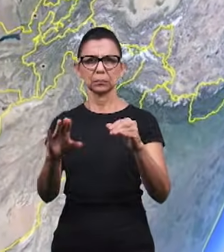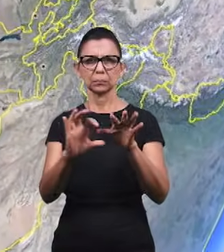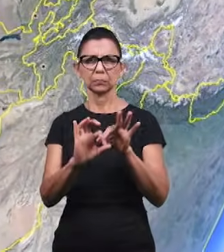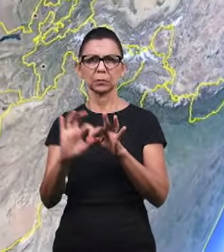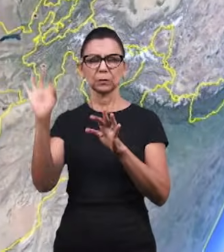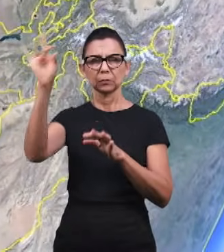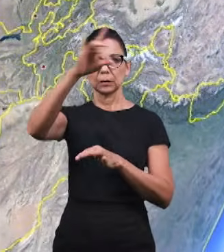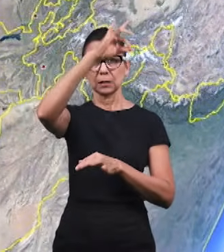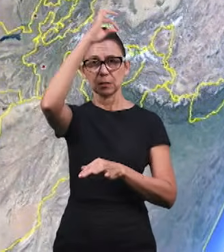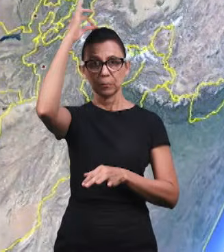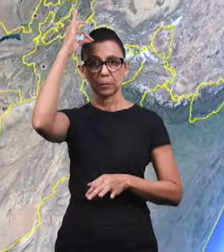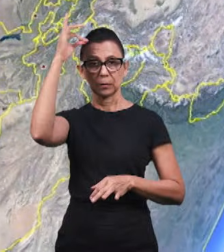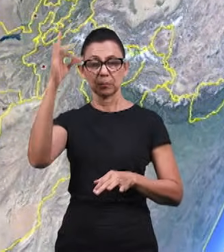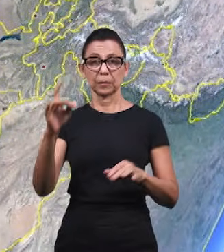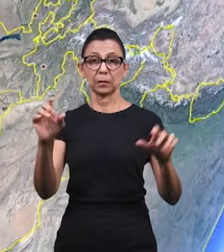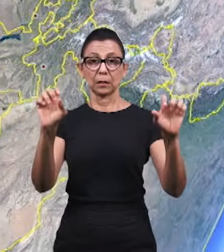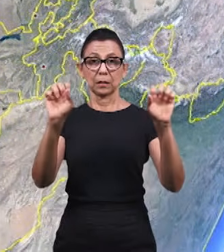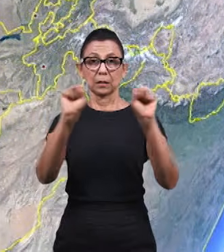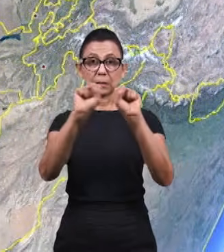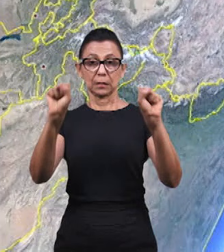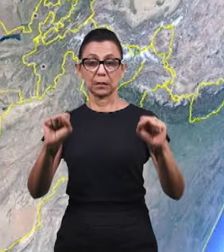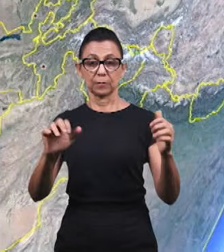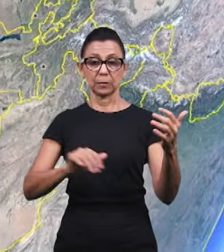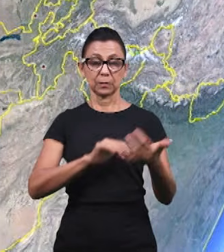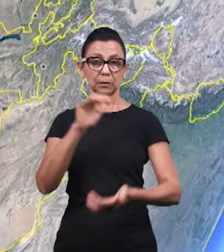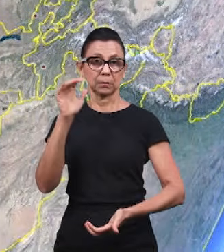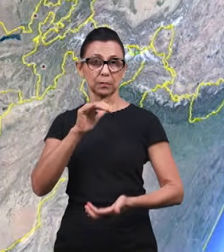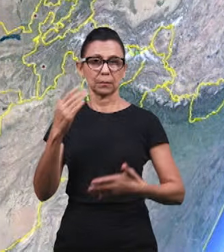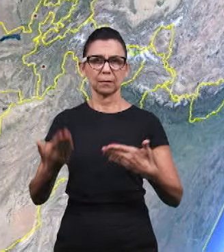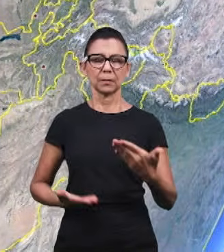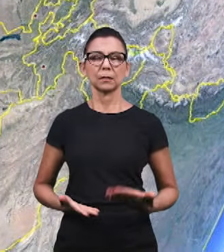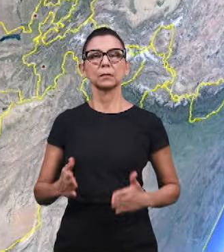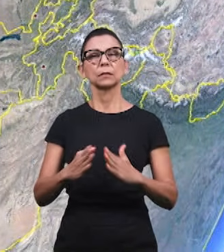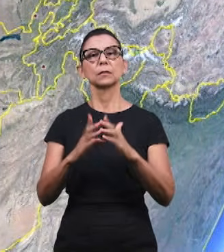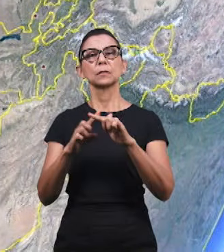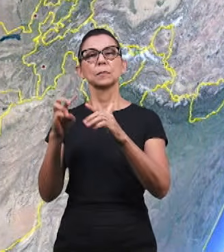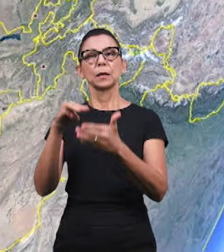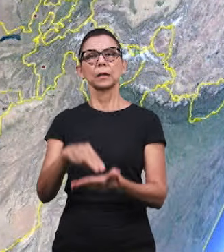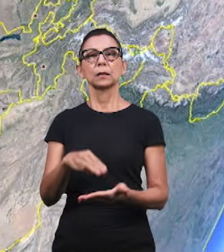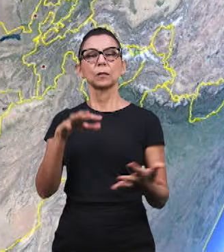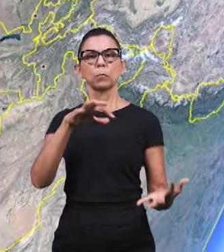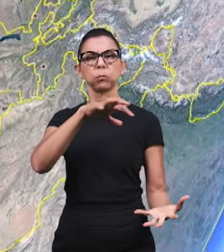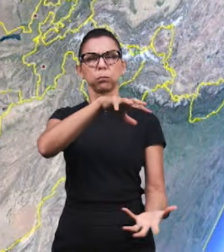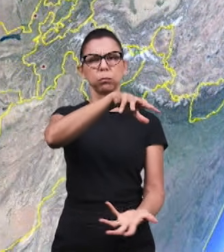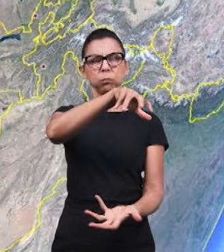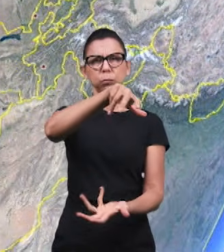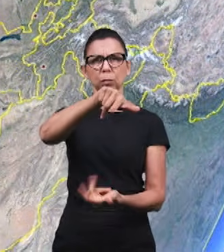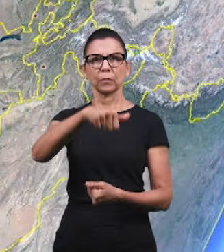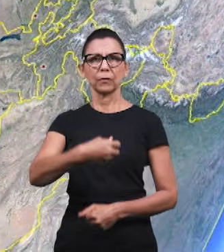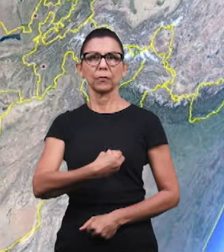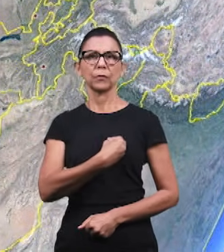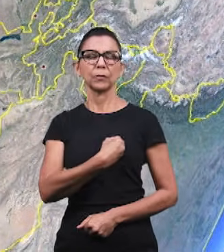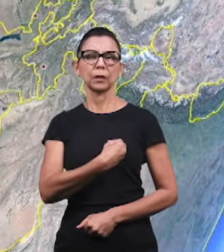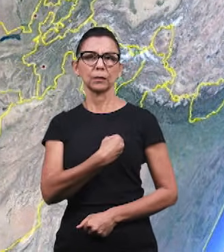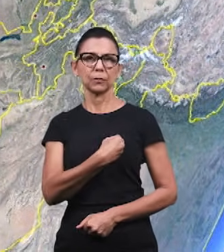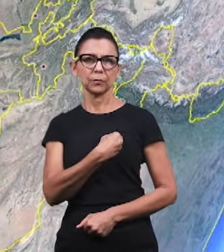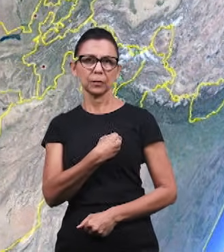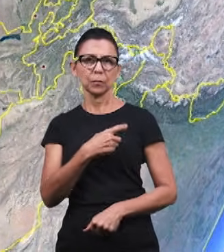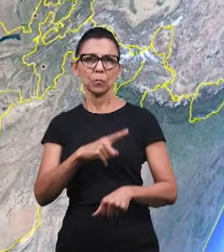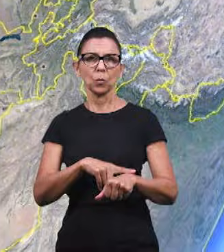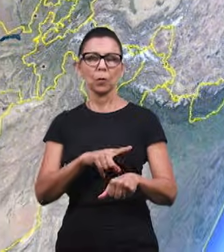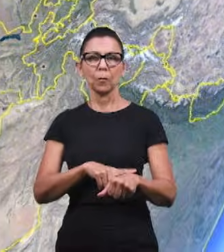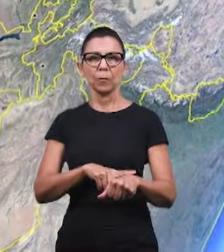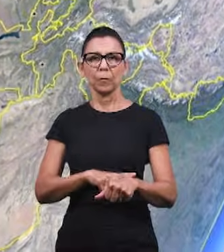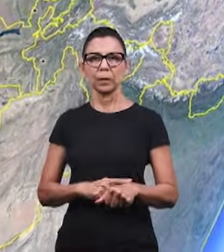le système de transmission, les membres de l'Église chrétienne Maranatha de toute la planète vivent un moment d'unité et